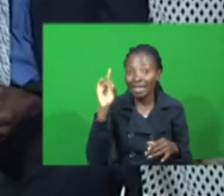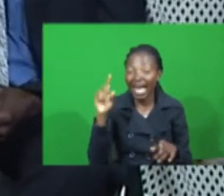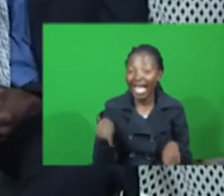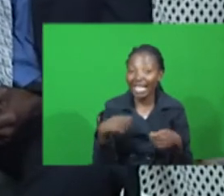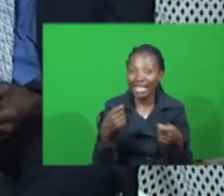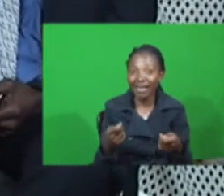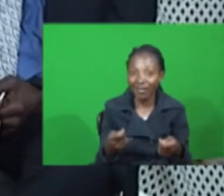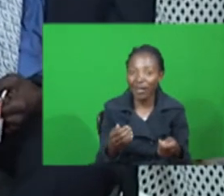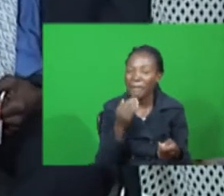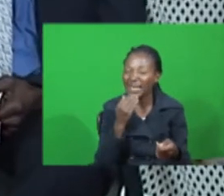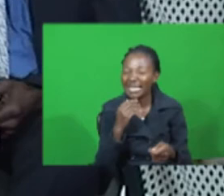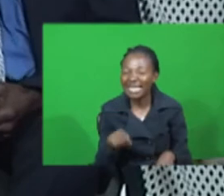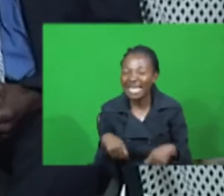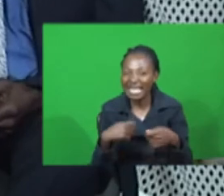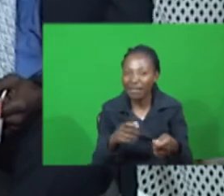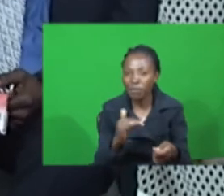akasiya